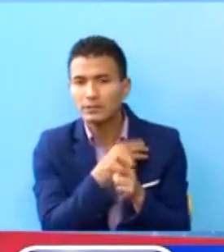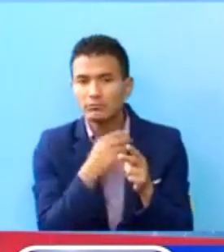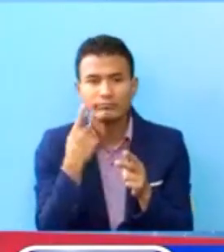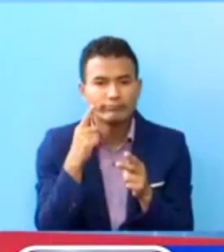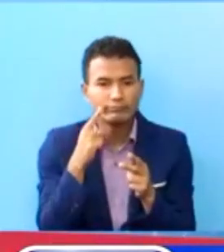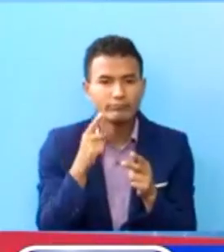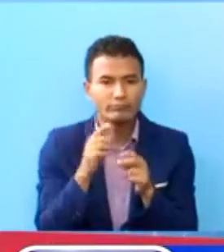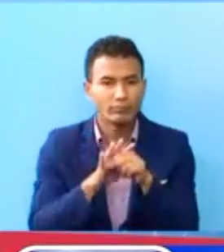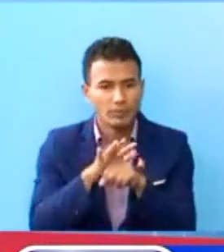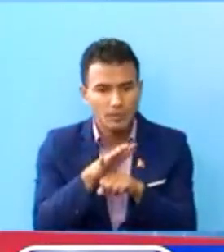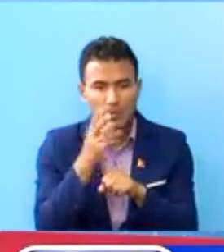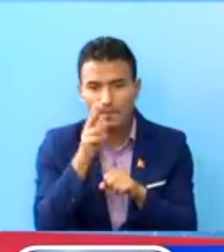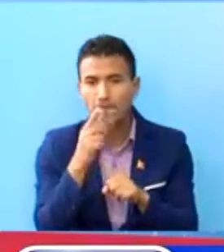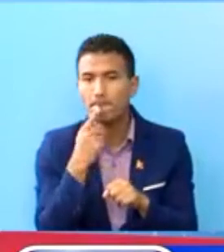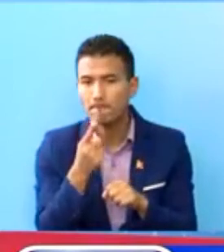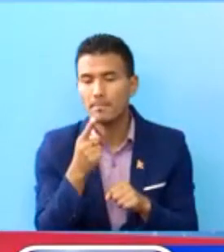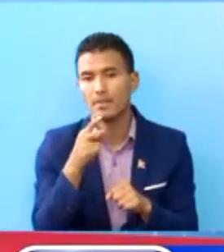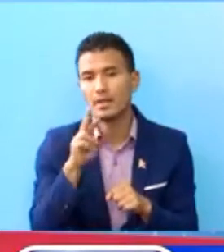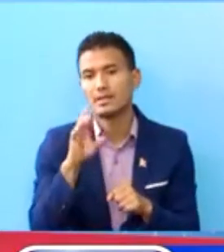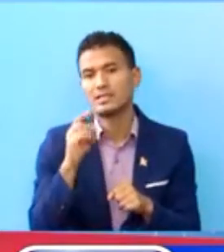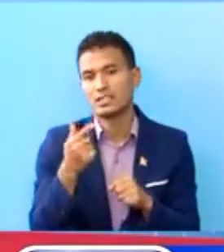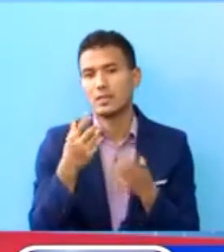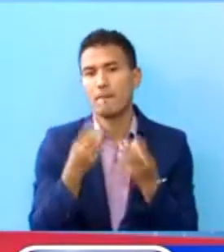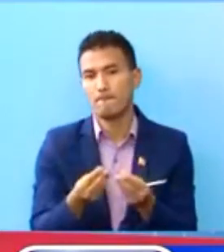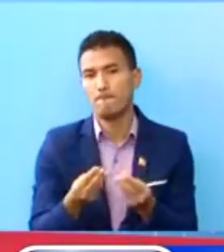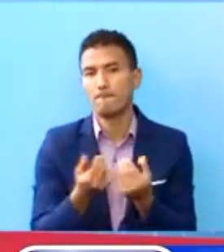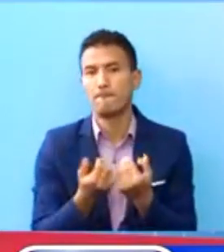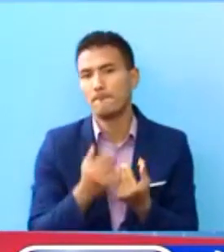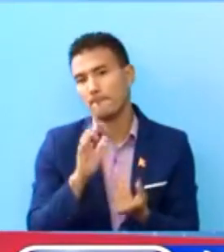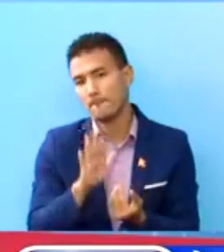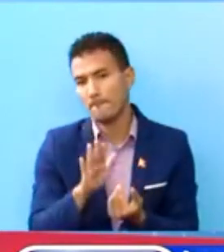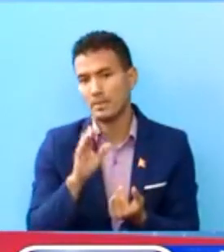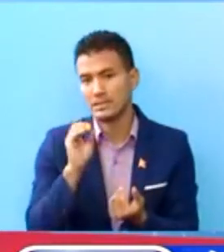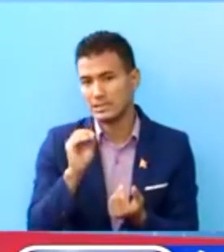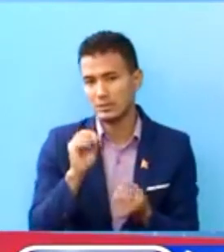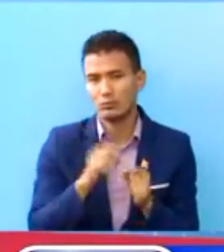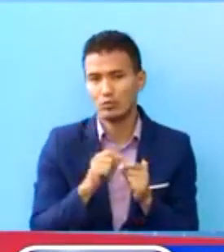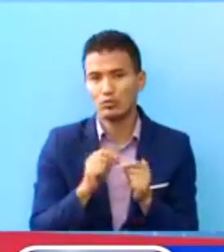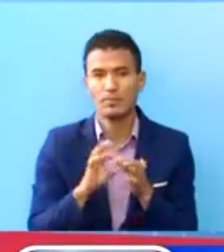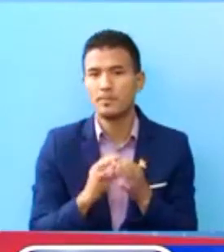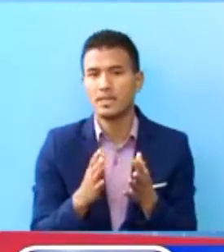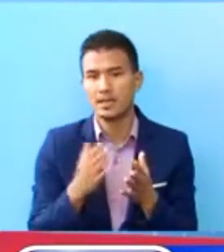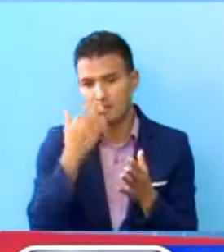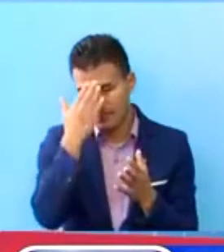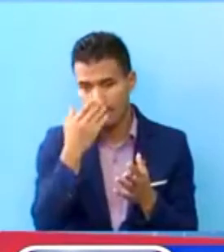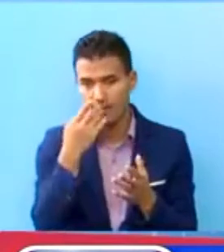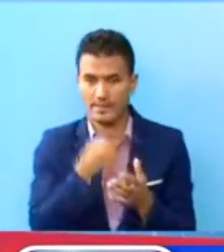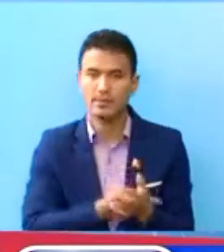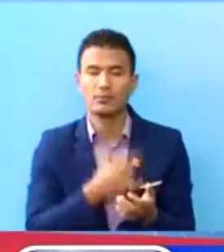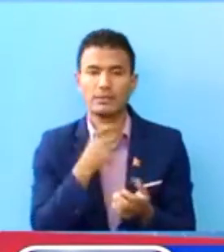दिन धेरै भइसकेपछि हामीले चाहिँ आरडिटी कम गर्दै लगेको छौँ। यो 0 चाहिँ बनाउन मिल्दैन, यो बिरामीको हितको